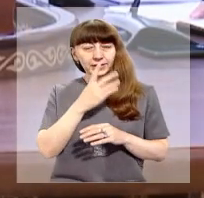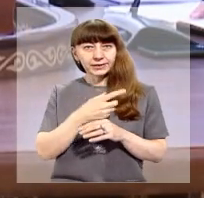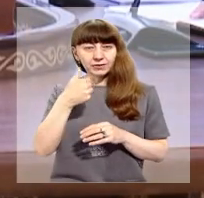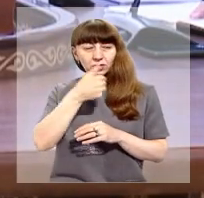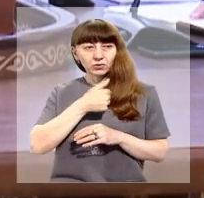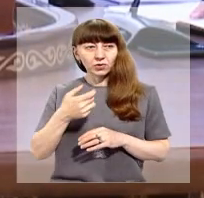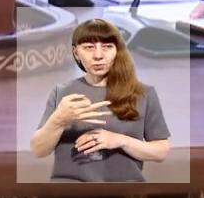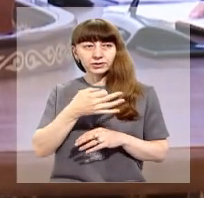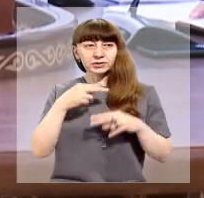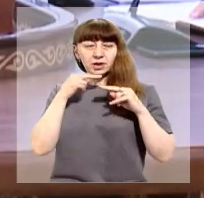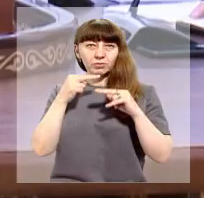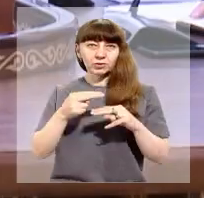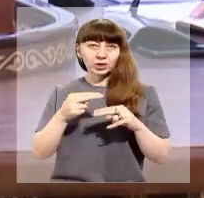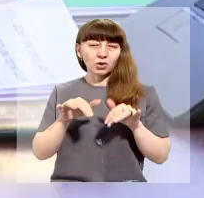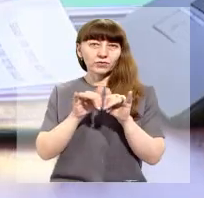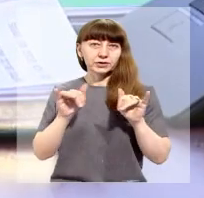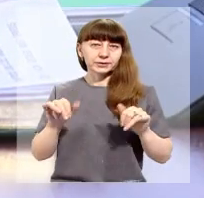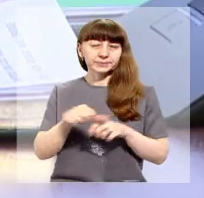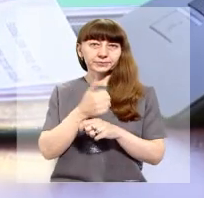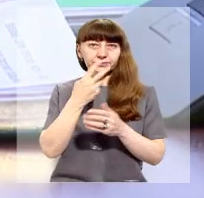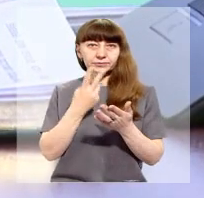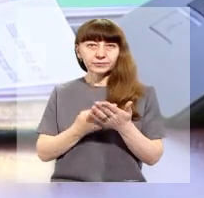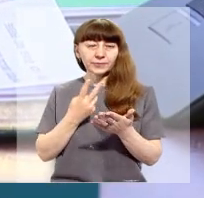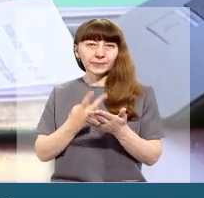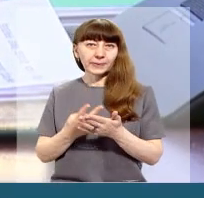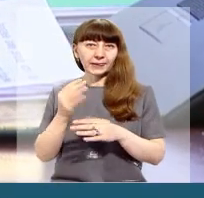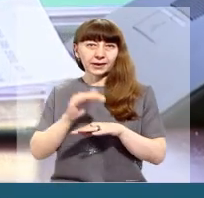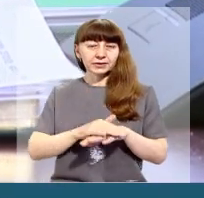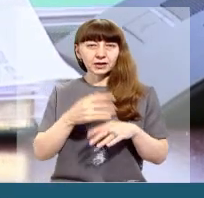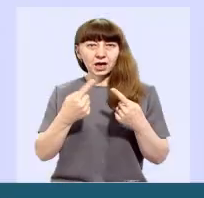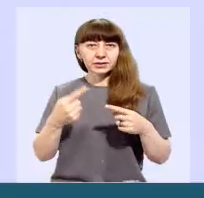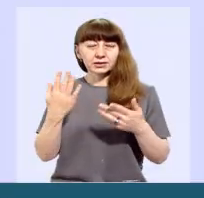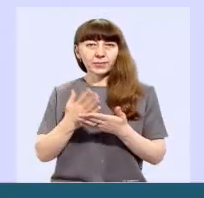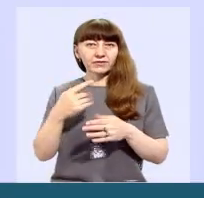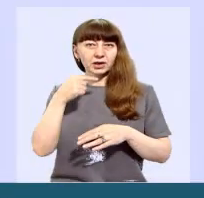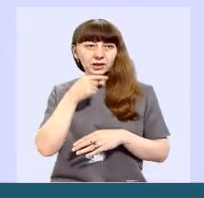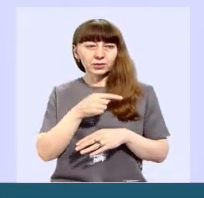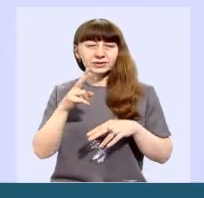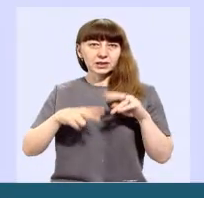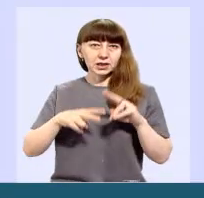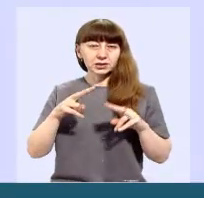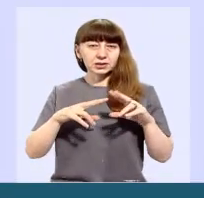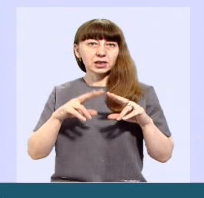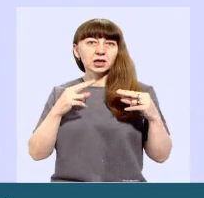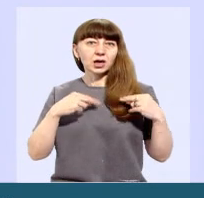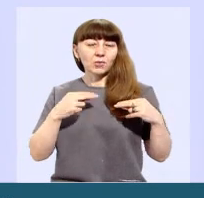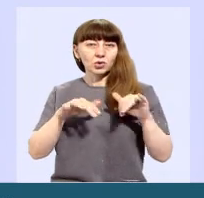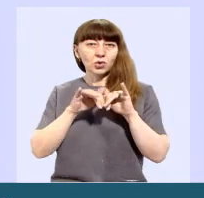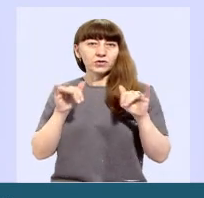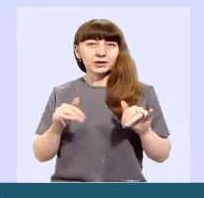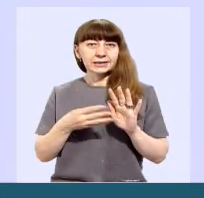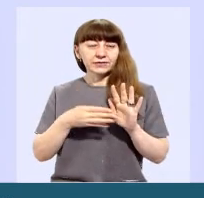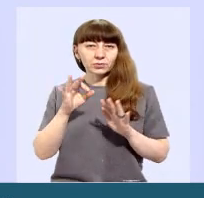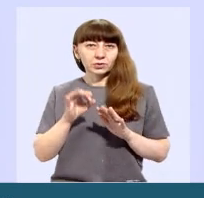этого года в области наблюдается рост основных показателей различных отраслей экономики. Вырос объем строительных работ почти на 9%.